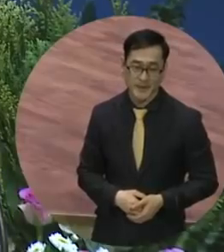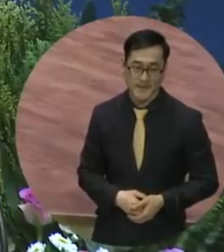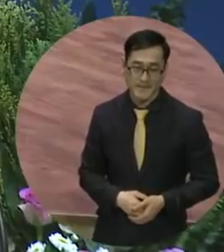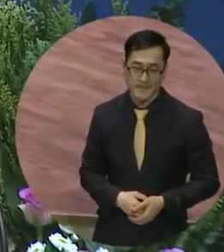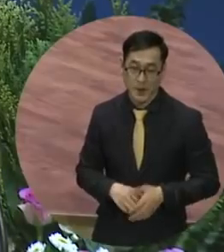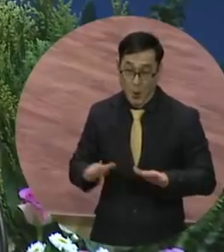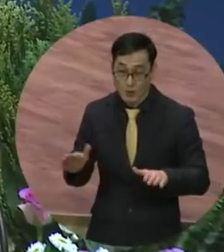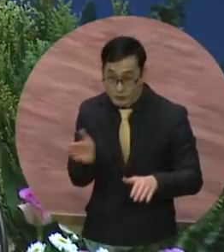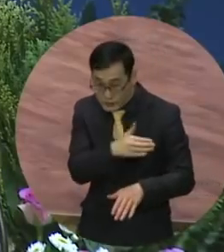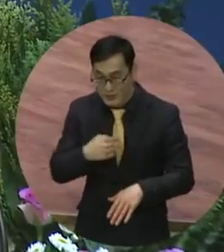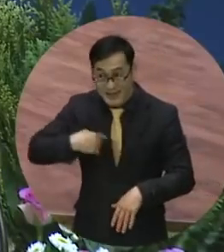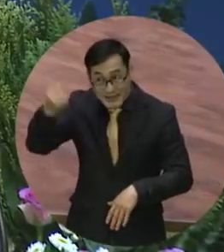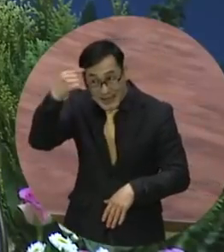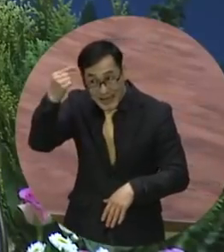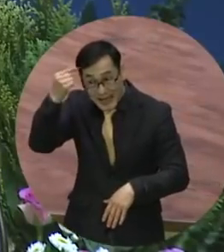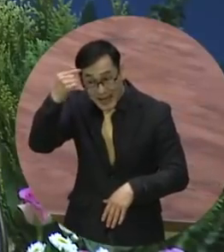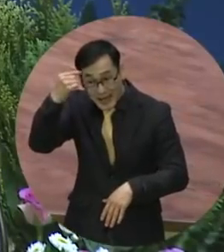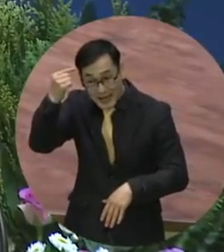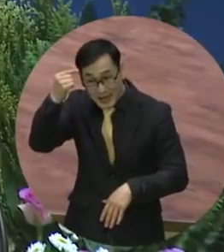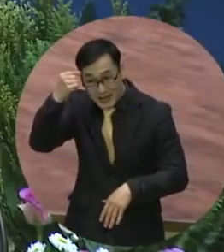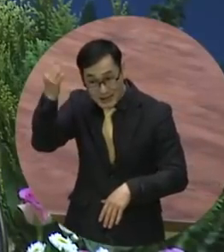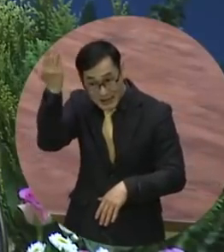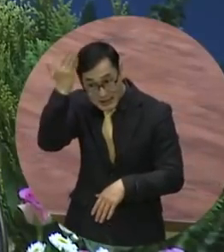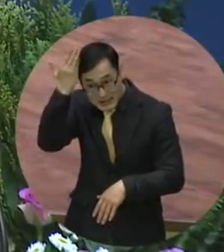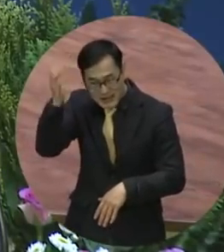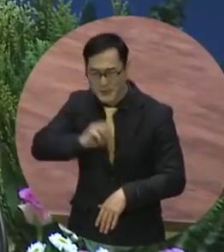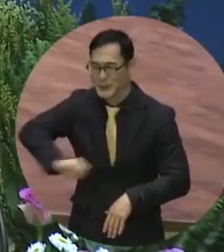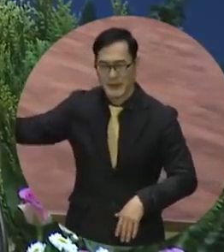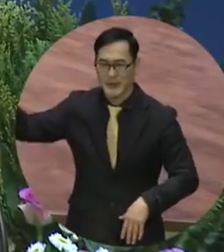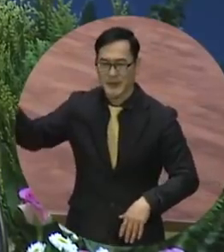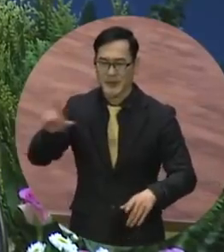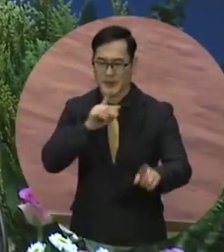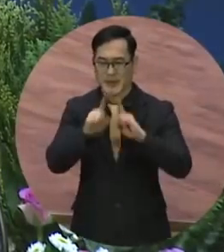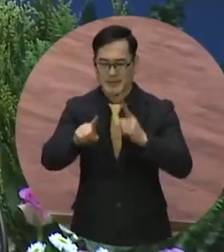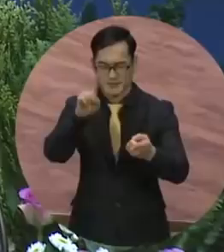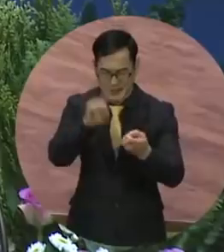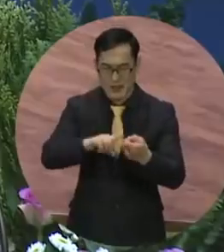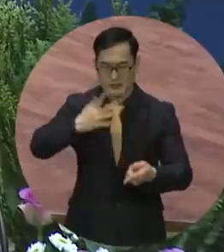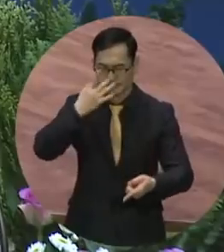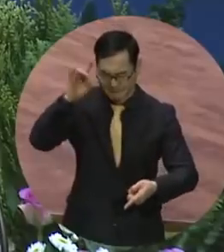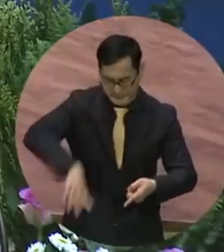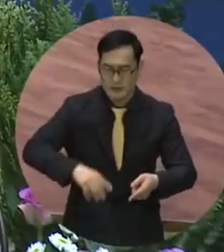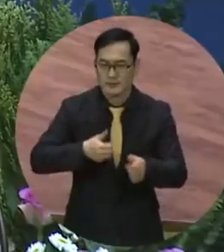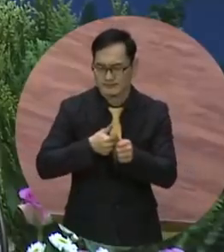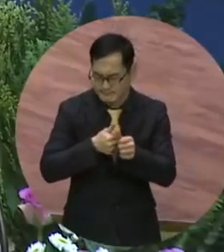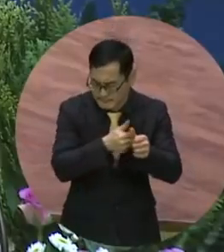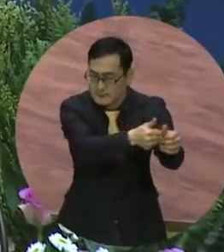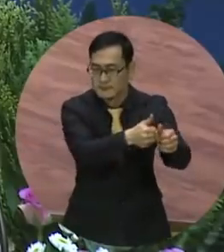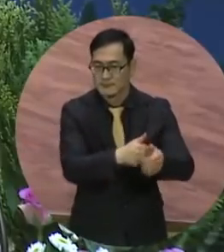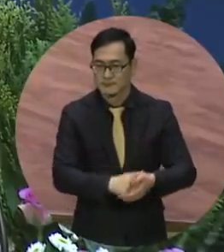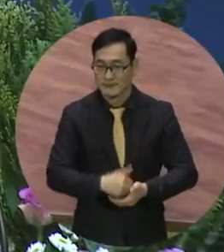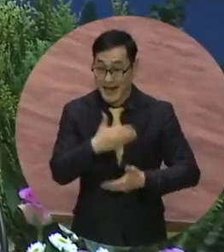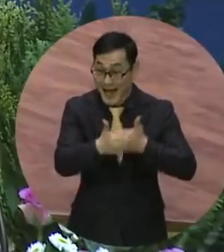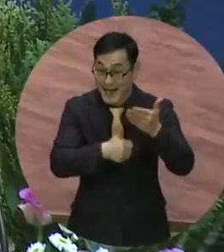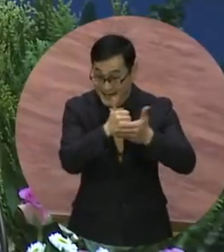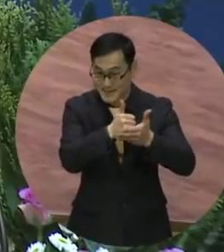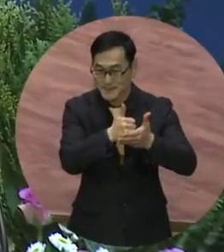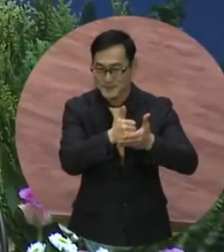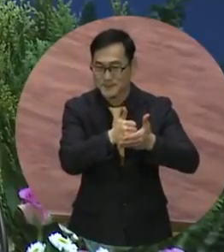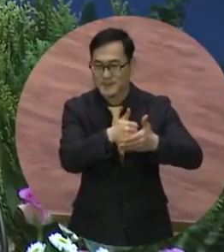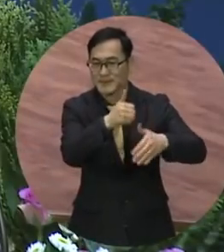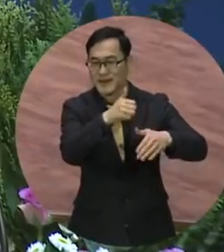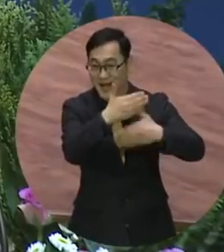상식을 다 내려놓고 말씀에 따르시기 바랍니다. 다시 말하면 하나님의 방식대로 따르라. 내 방식